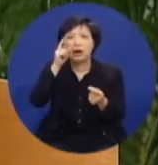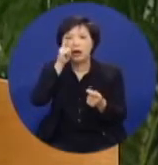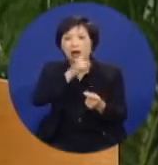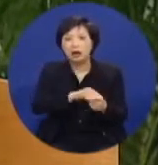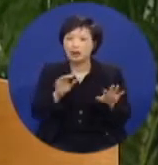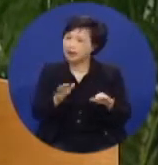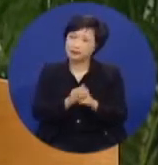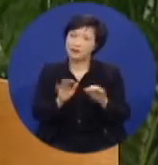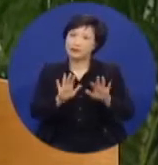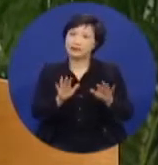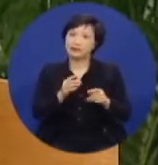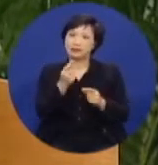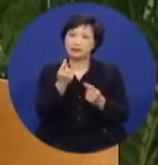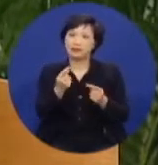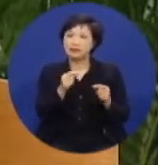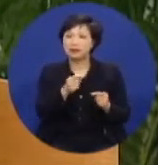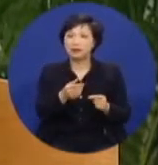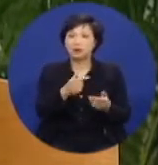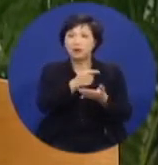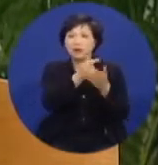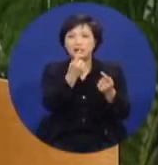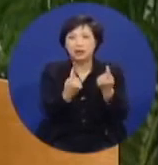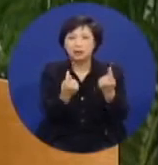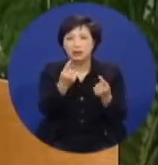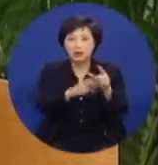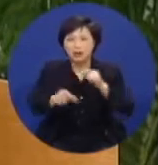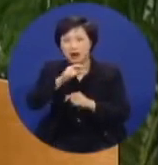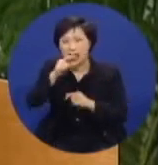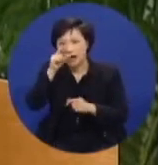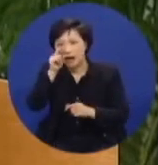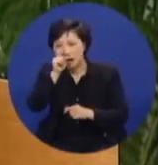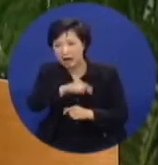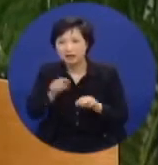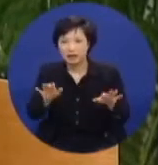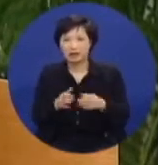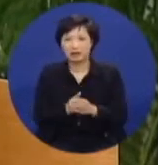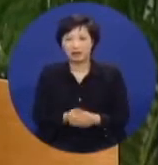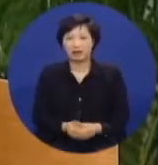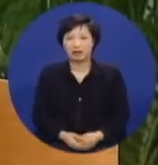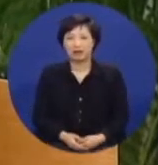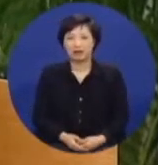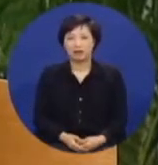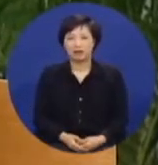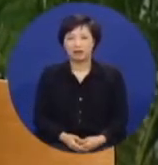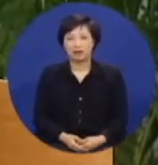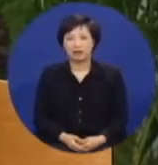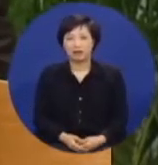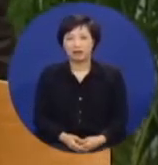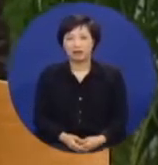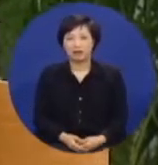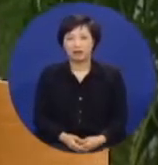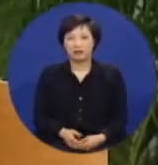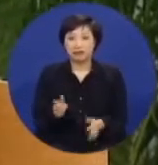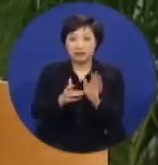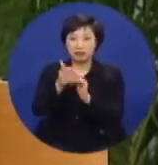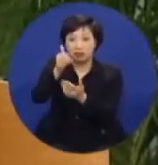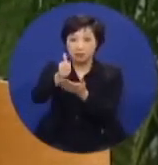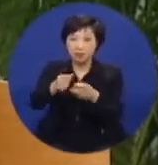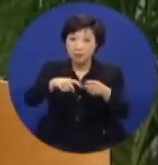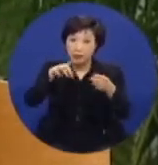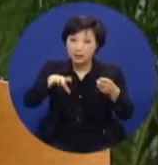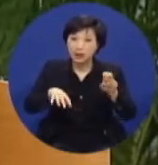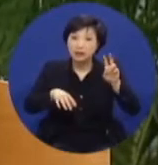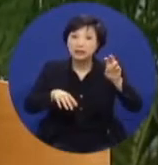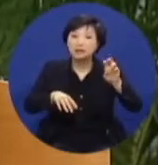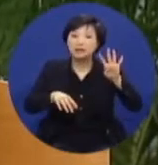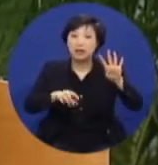그보다 더 감 않았겠지 두마 캐지 지 안 난다 에 예 예 수 께 도 마태복음